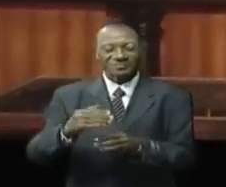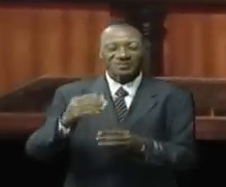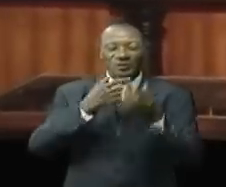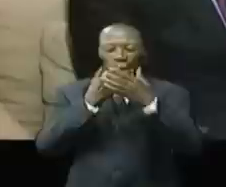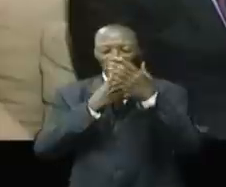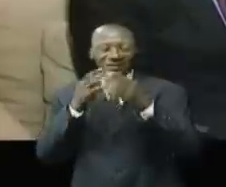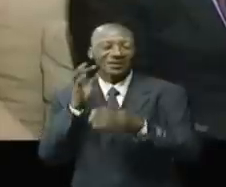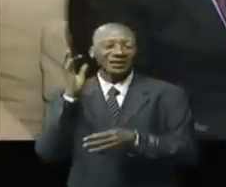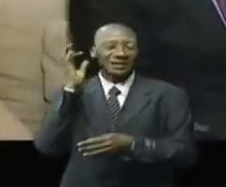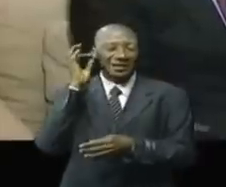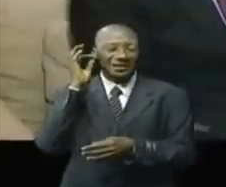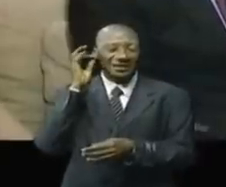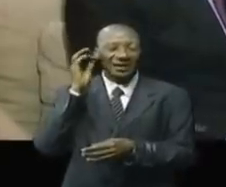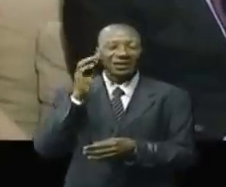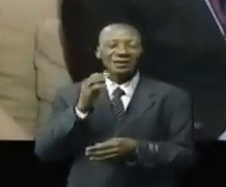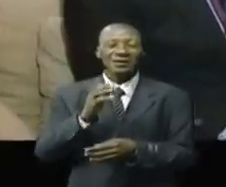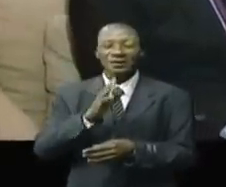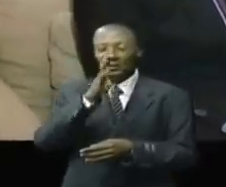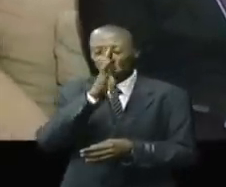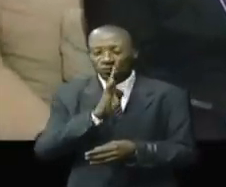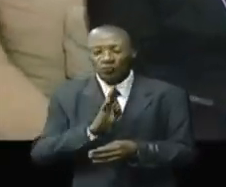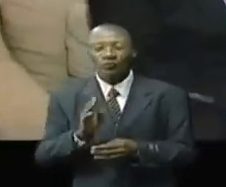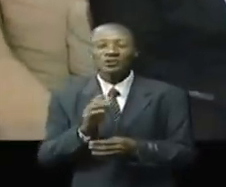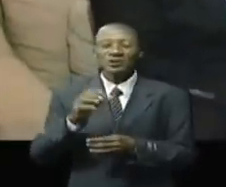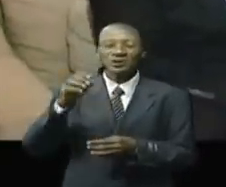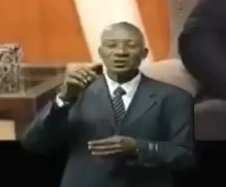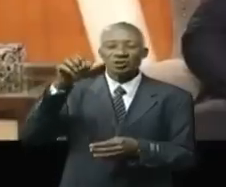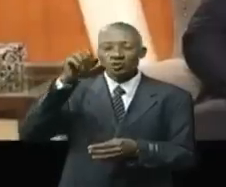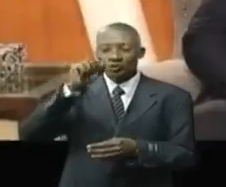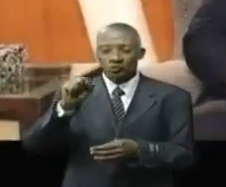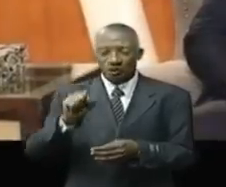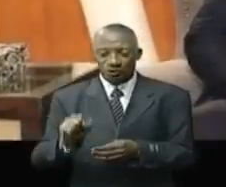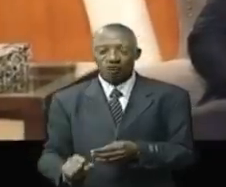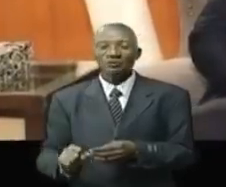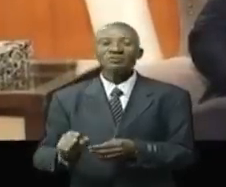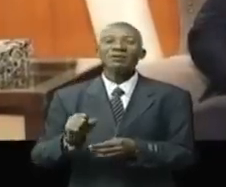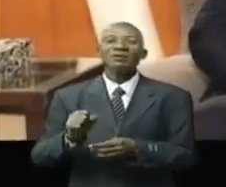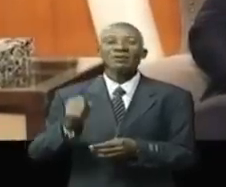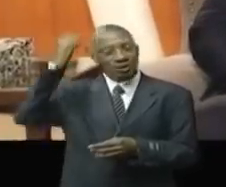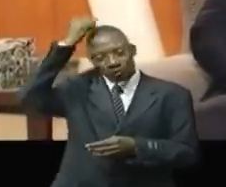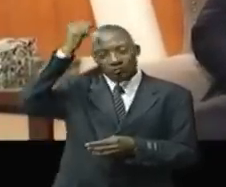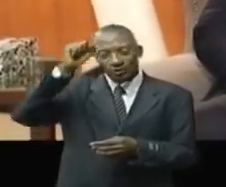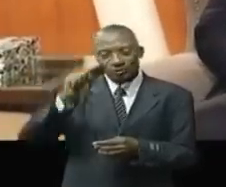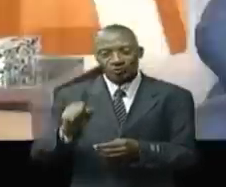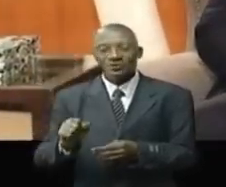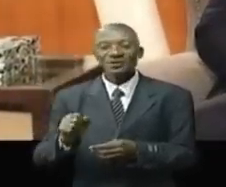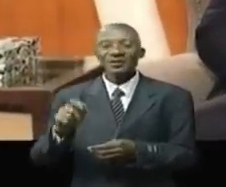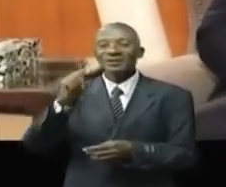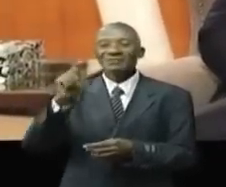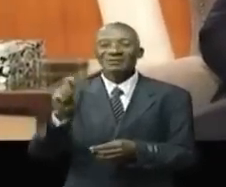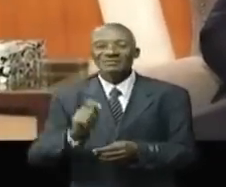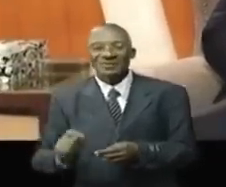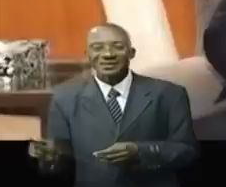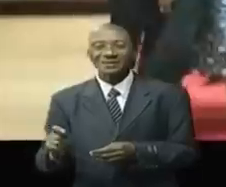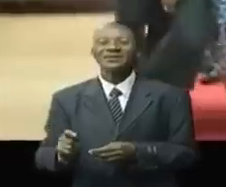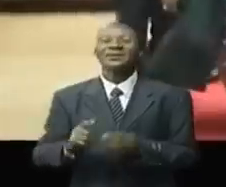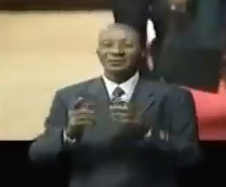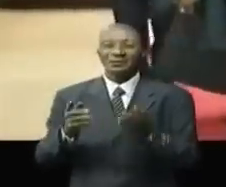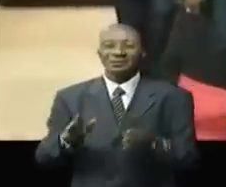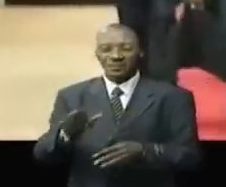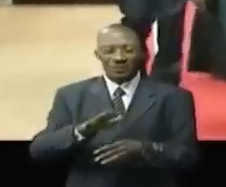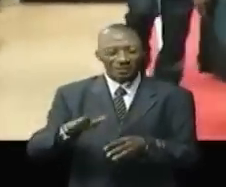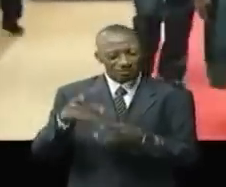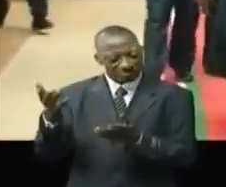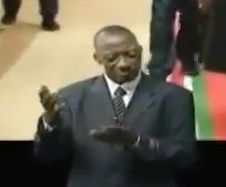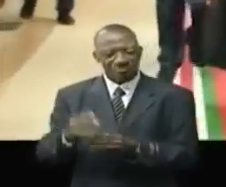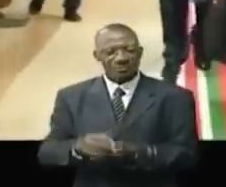Rwanda, du Burundi, du Sud-Soudan et de la Tanzanie, le président Félix-Antoine Tshisekedi Tshilombo va dénoncer les doubles jeux de